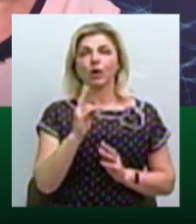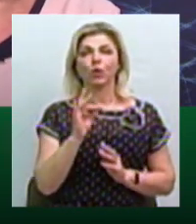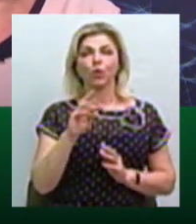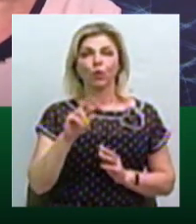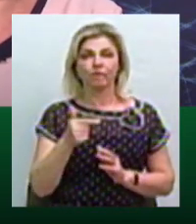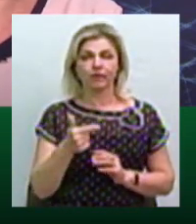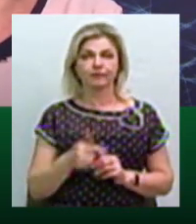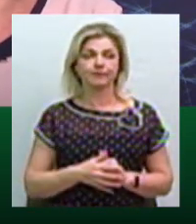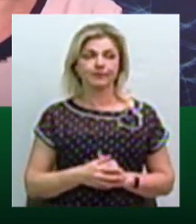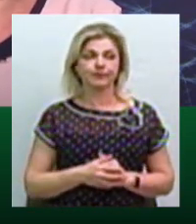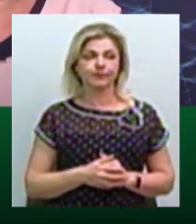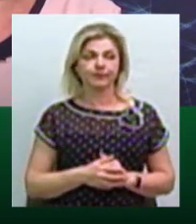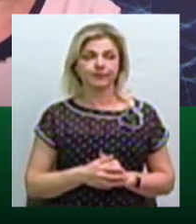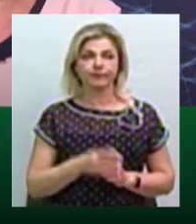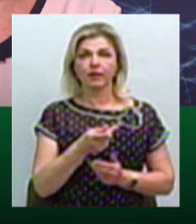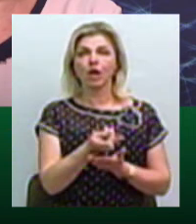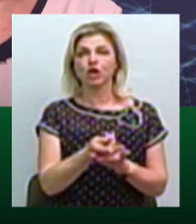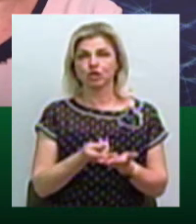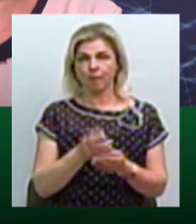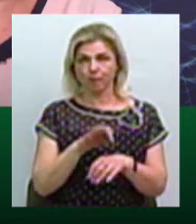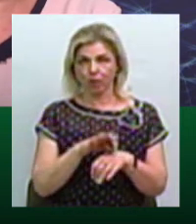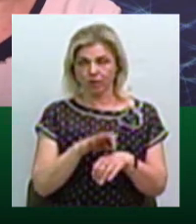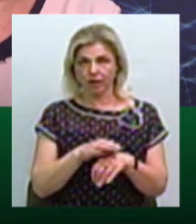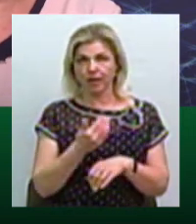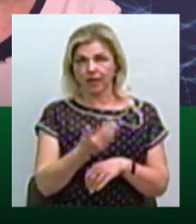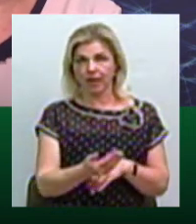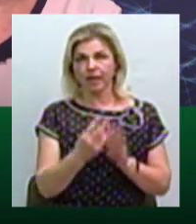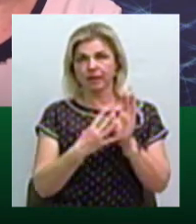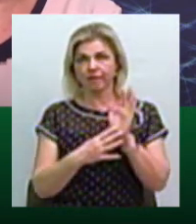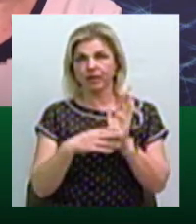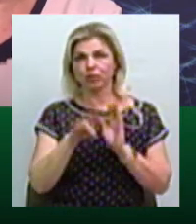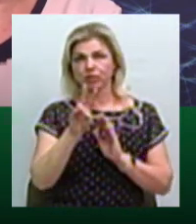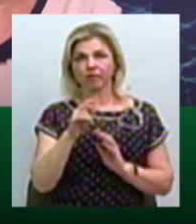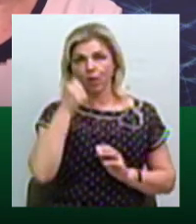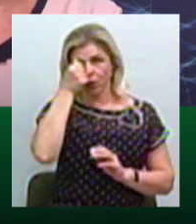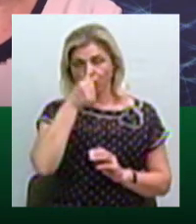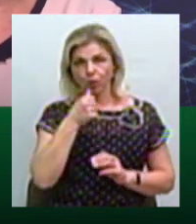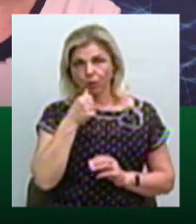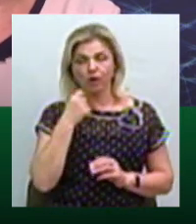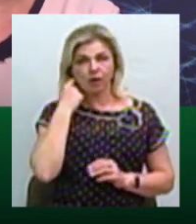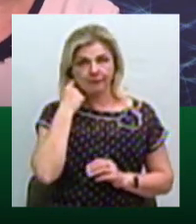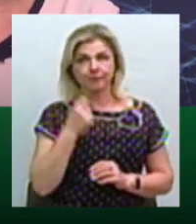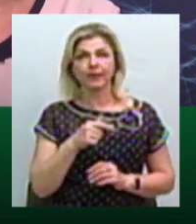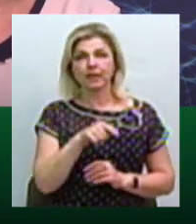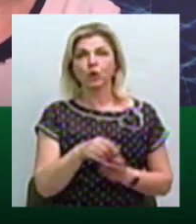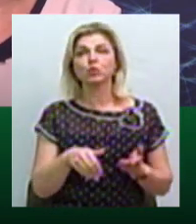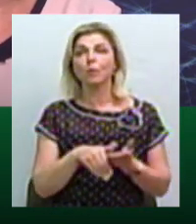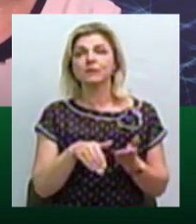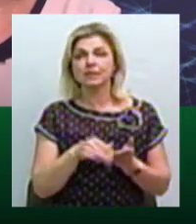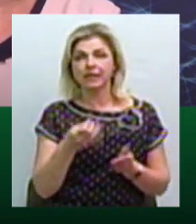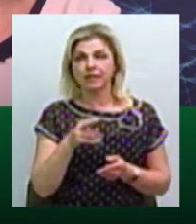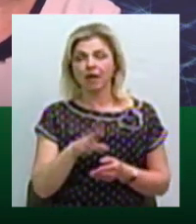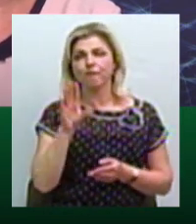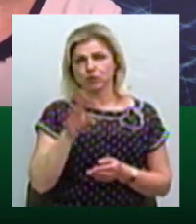свекров, вона лежача, їй 92 роки. Їй призначили субсидію, вона отримує її весь